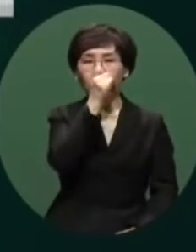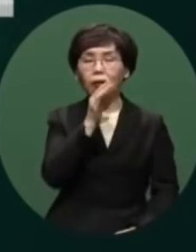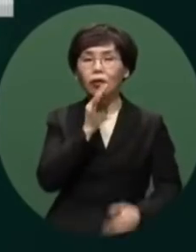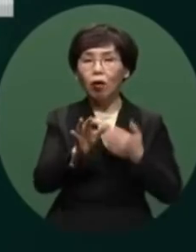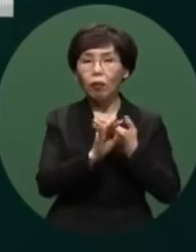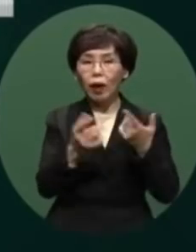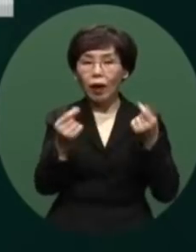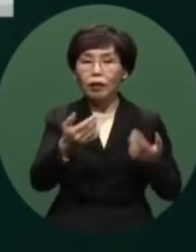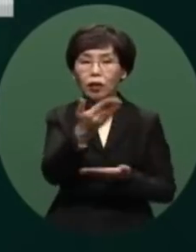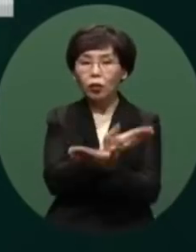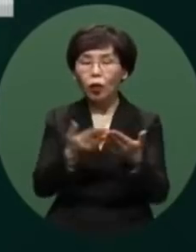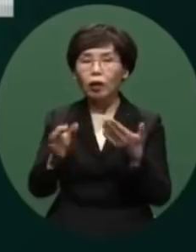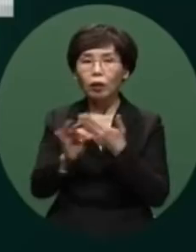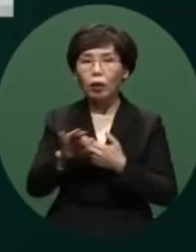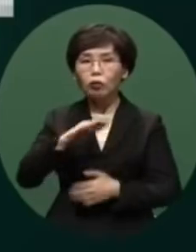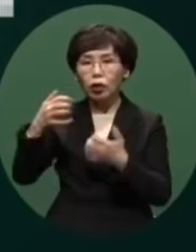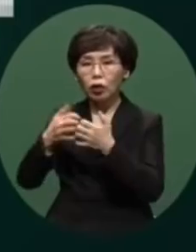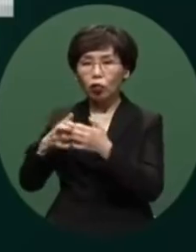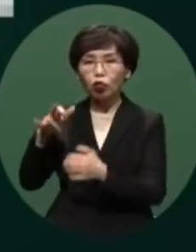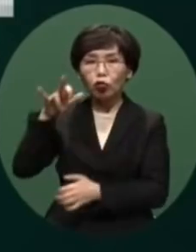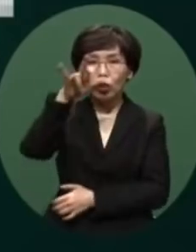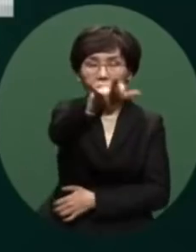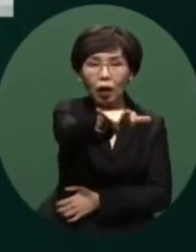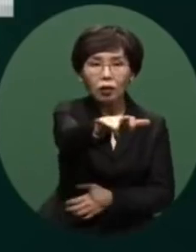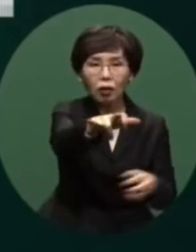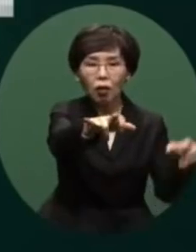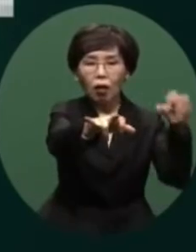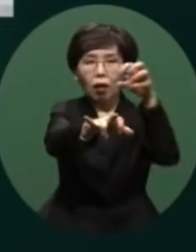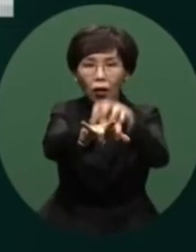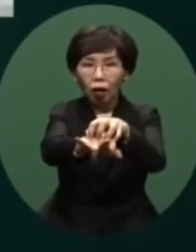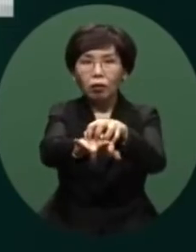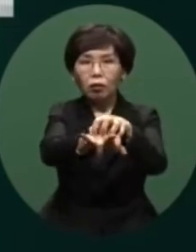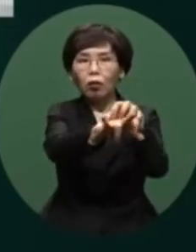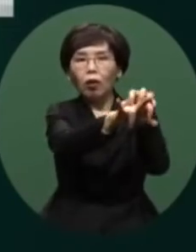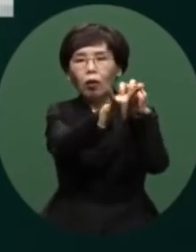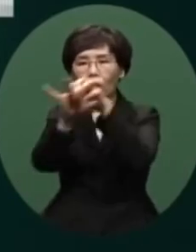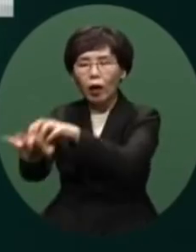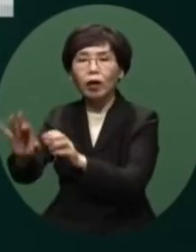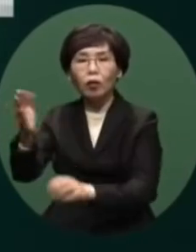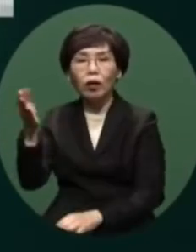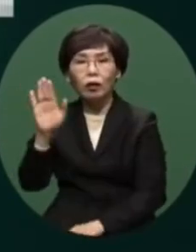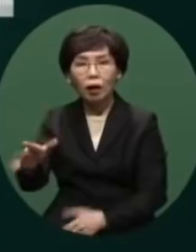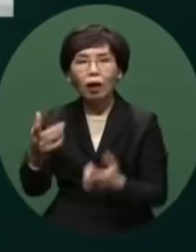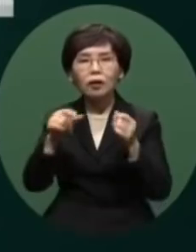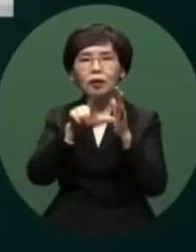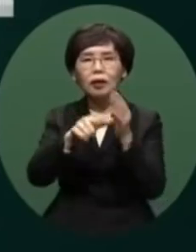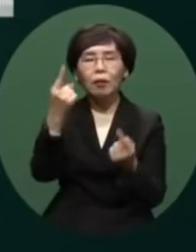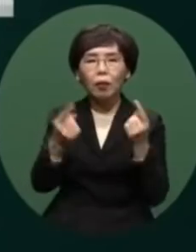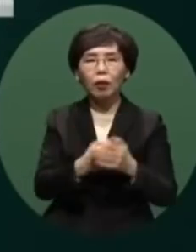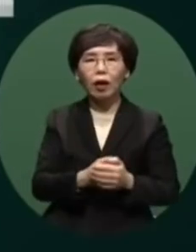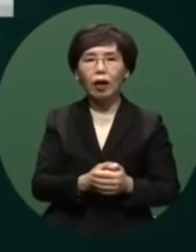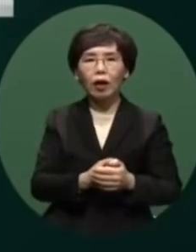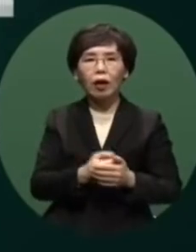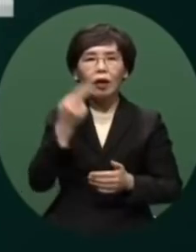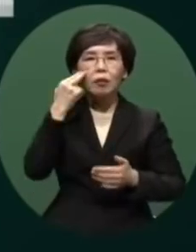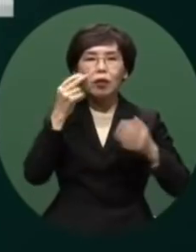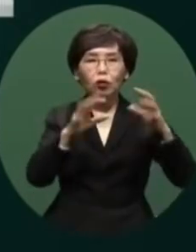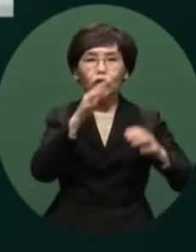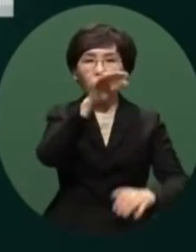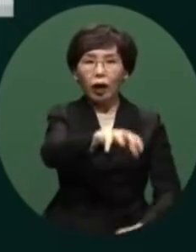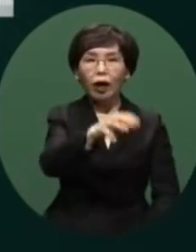우리 전투기가 그거를 싣고 대응을 하는 건데 그 시간보다 반덴버그에 있는 전략